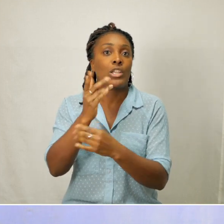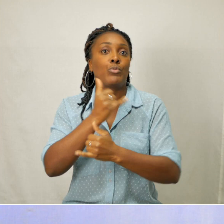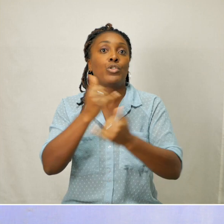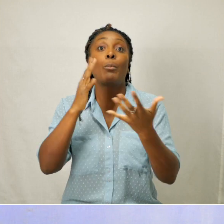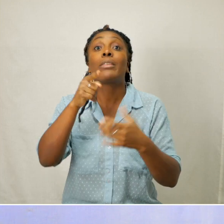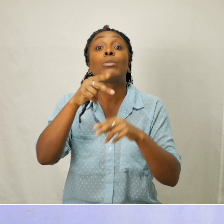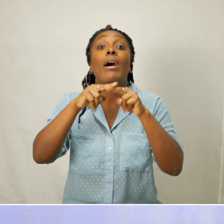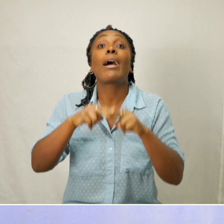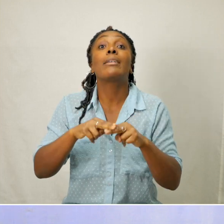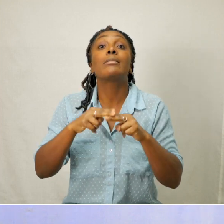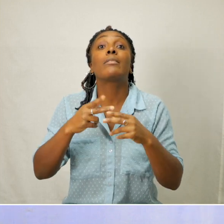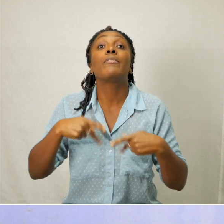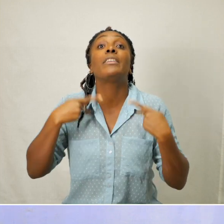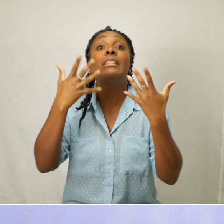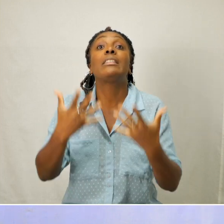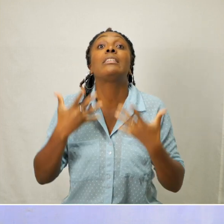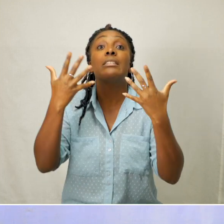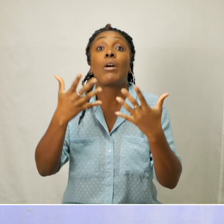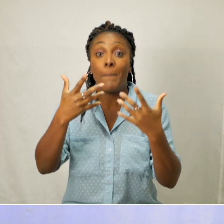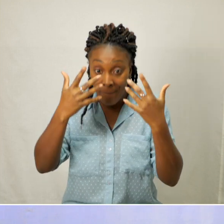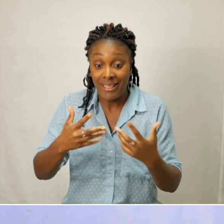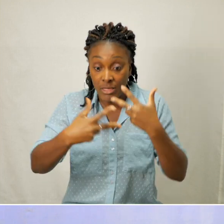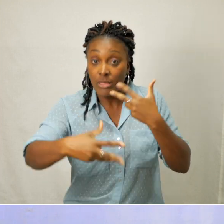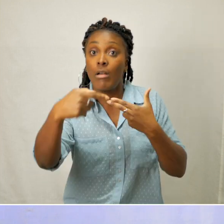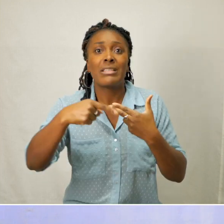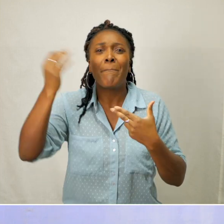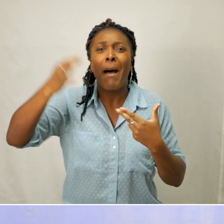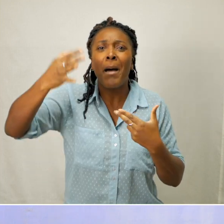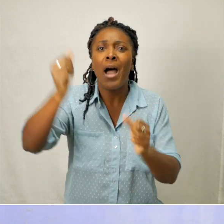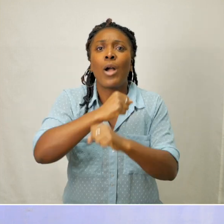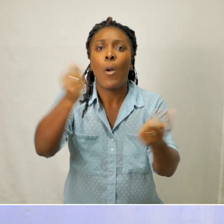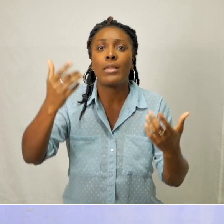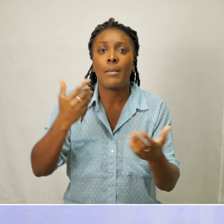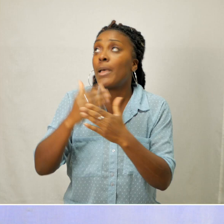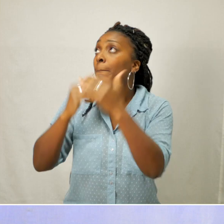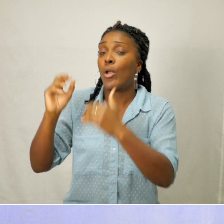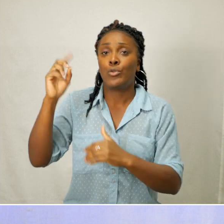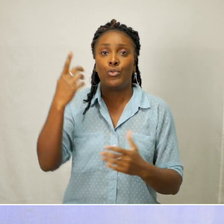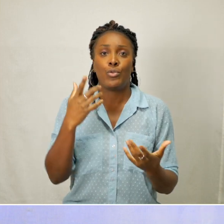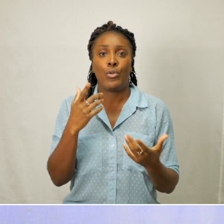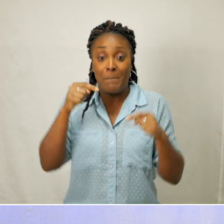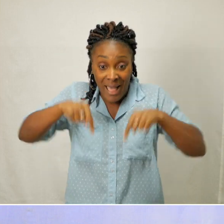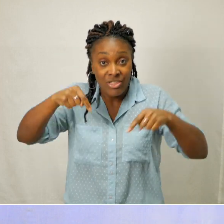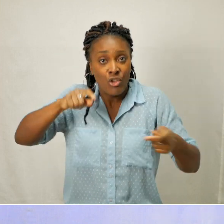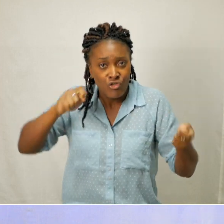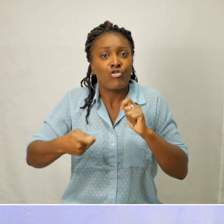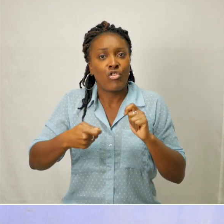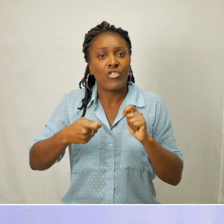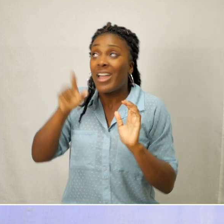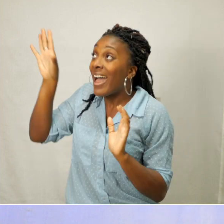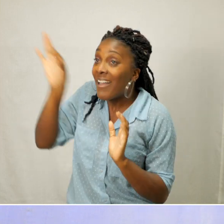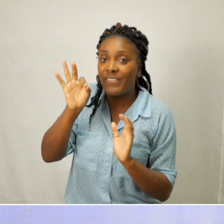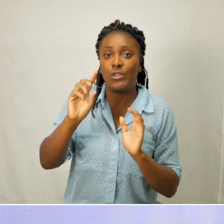reste de vie, tu vas vivre plus de choses que tout le reste de ta vie. Et ça c'est le plan de Dieu. Ne limite pas Dieu, mais invite